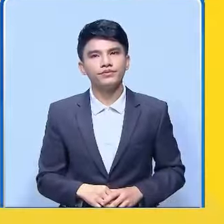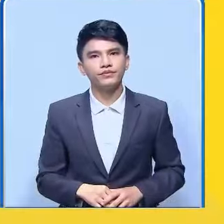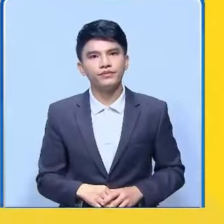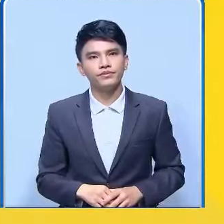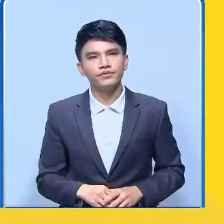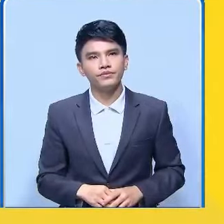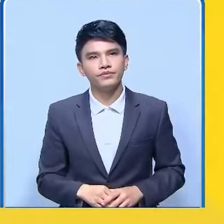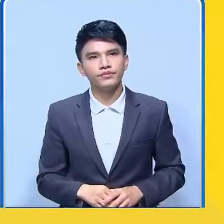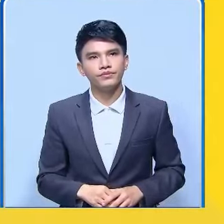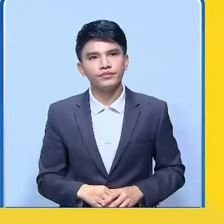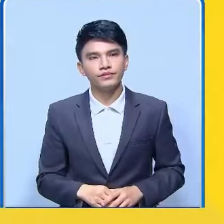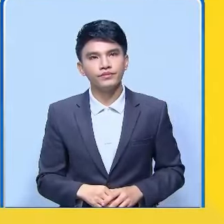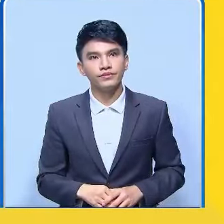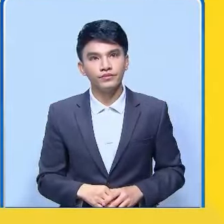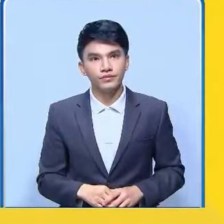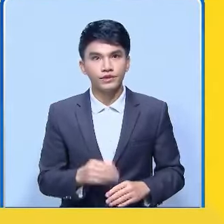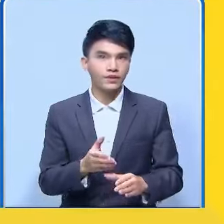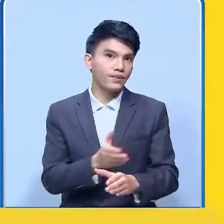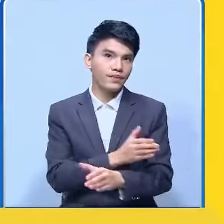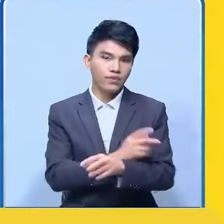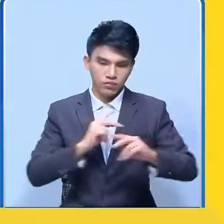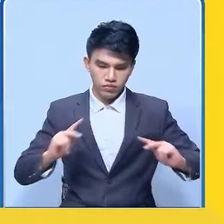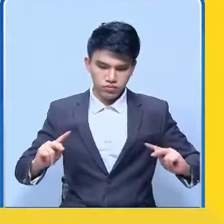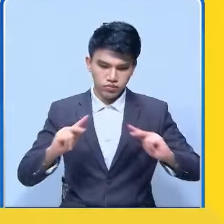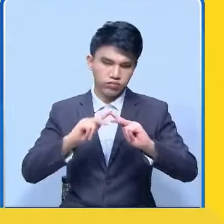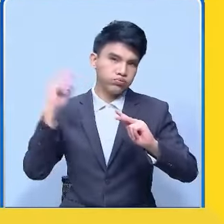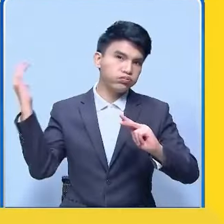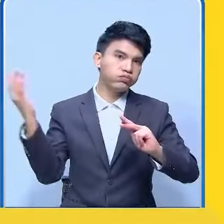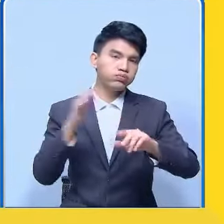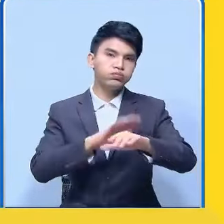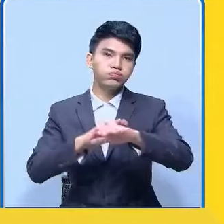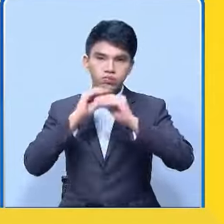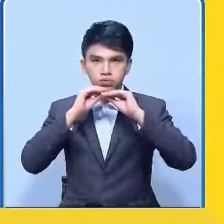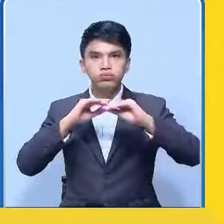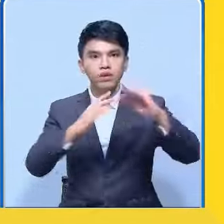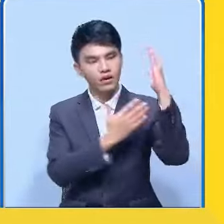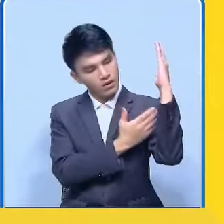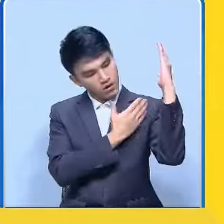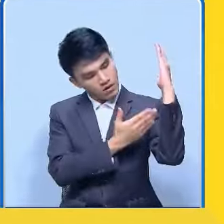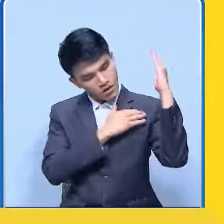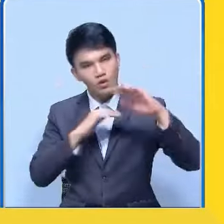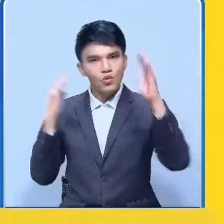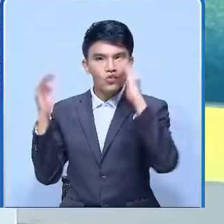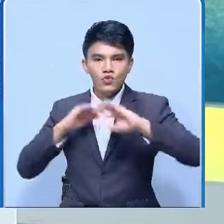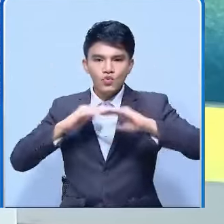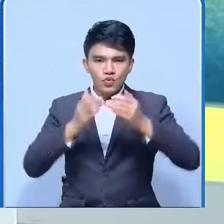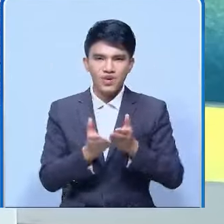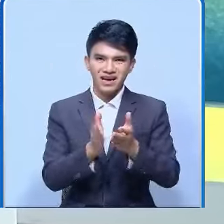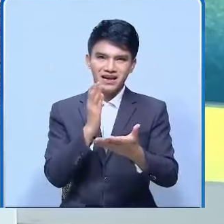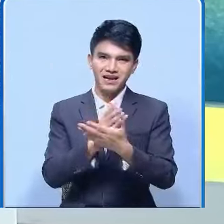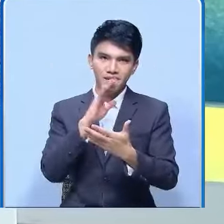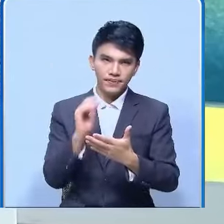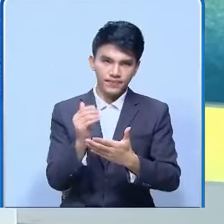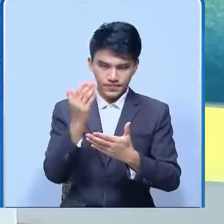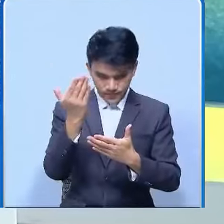้คุณผู้ชมคะคือก่อนหน้านี้กรมอุตุนิยมวิทยามีการประกาศเตือนทะเลฝั่งอันดามันนะคะให้ระวังคลื่นลมแรงเรือเล็กหนีงดออกจากฝั่งเลยถึง